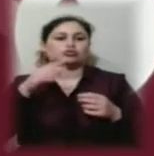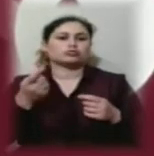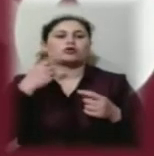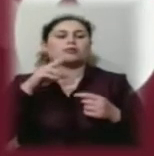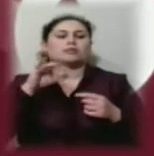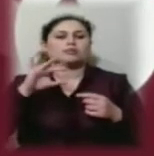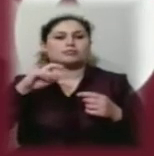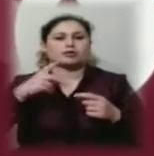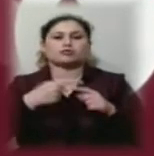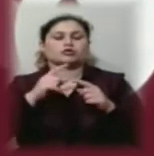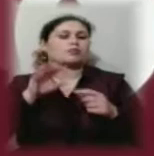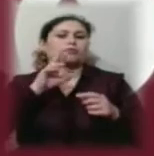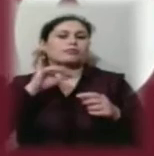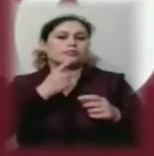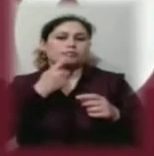було.